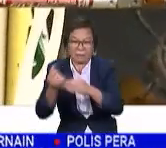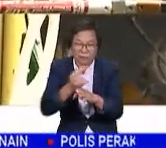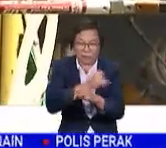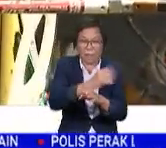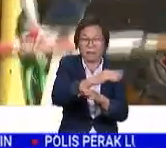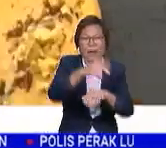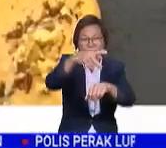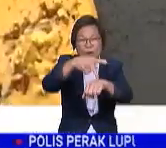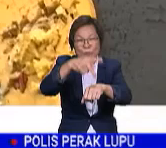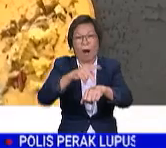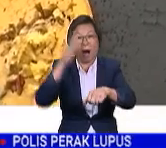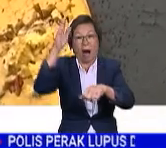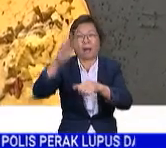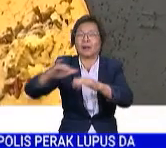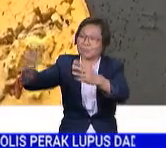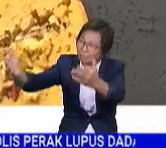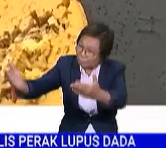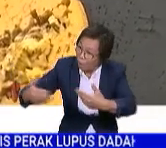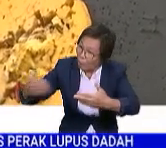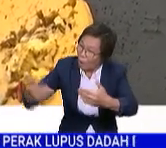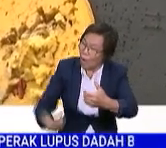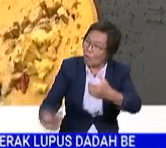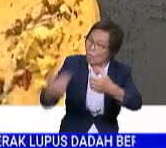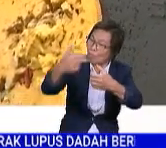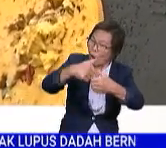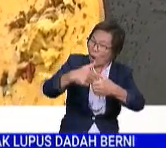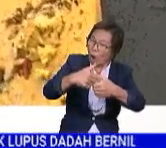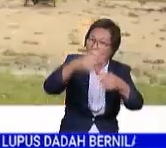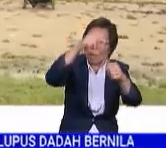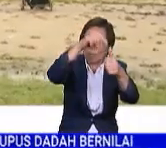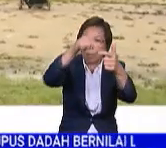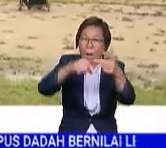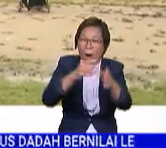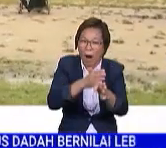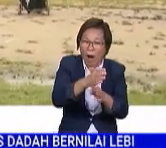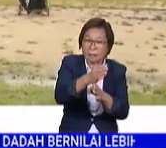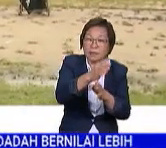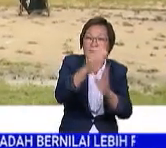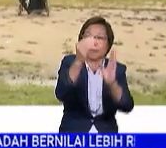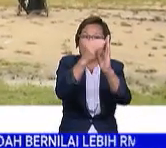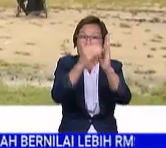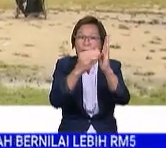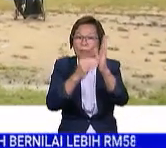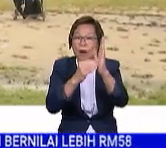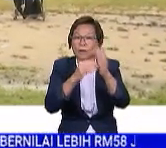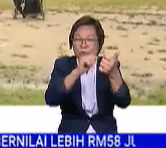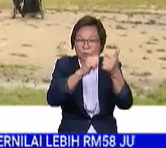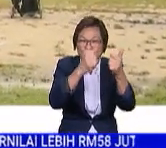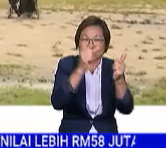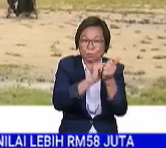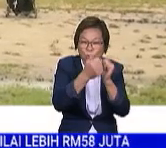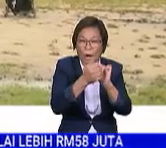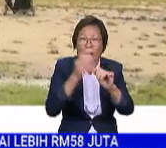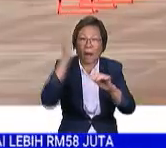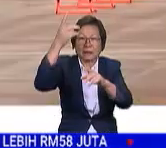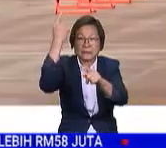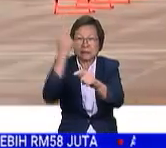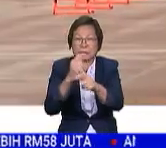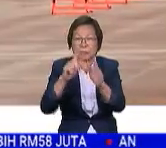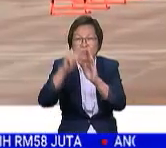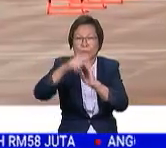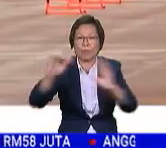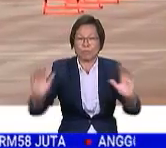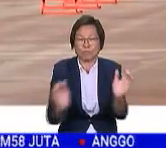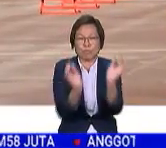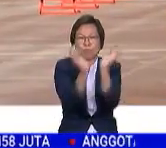Singapura dan Filipina akan di Pulau untuk mengambil bahagian dalam beberapa acara sukan yang akan di tekan gelap menurut beliau